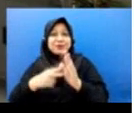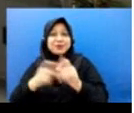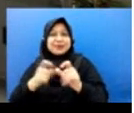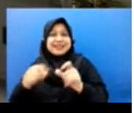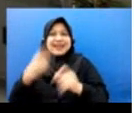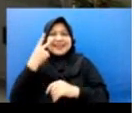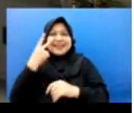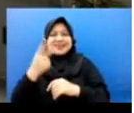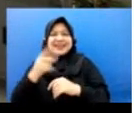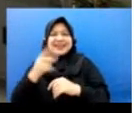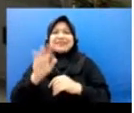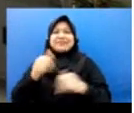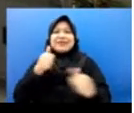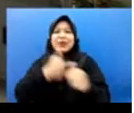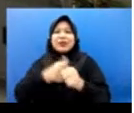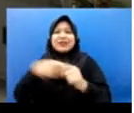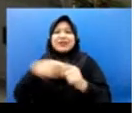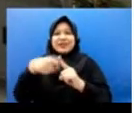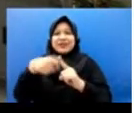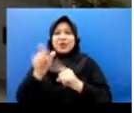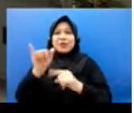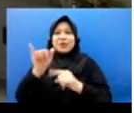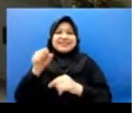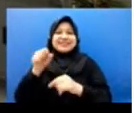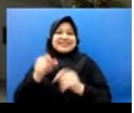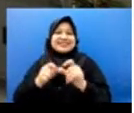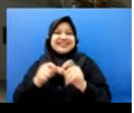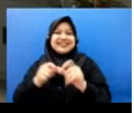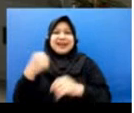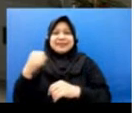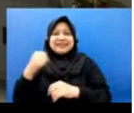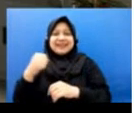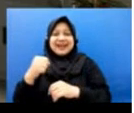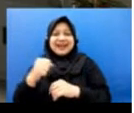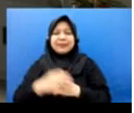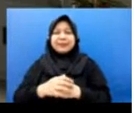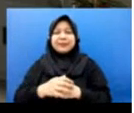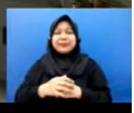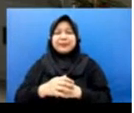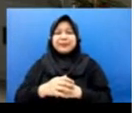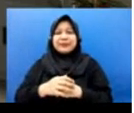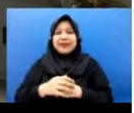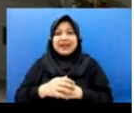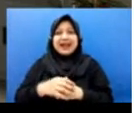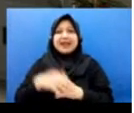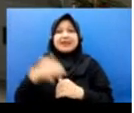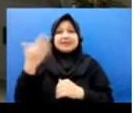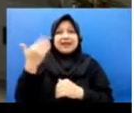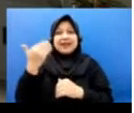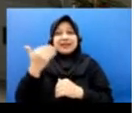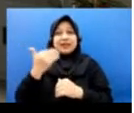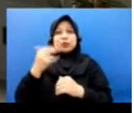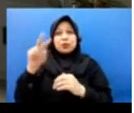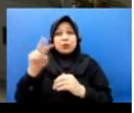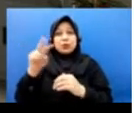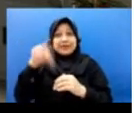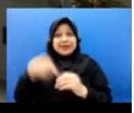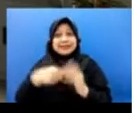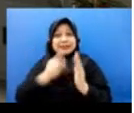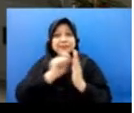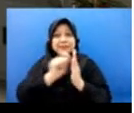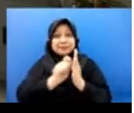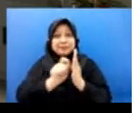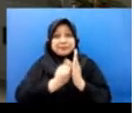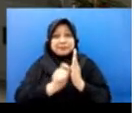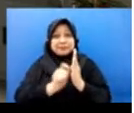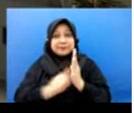kali. Baiklah Bapak dan Ibu, ini saya sudah mencatat juga beberapa refleksi saya, giliran Bapak dan Ibu ya. Jadi silakan untuk terus